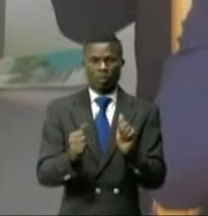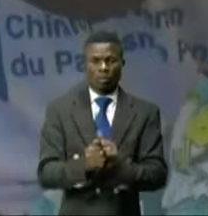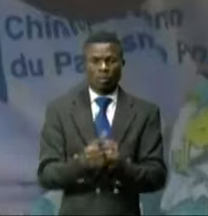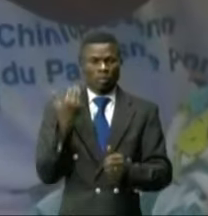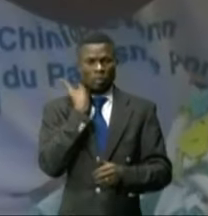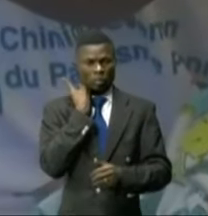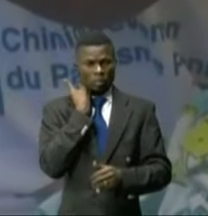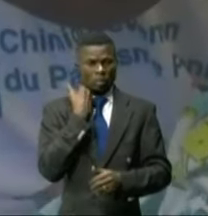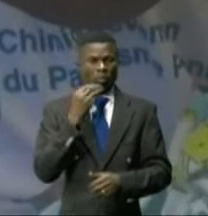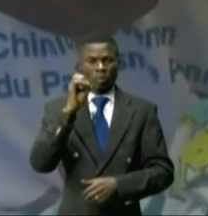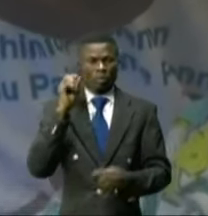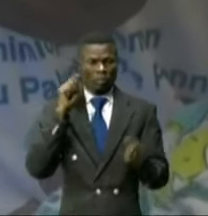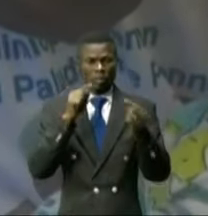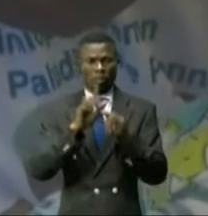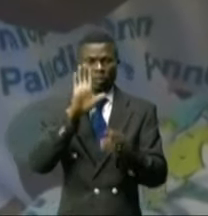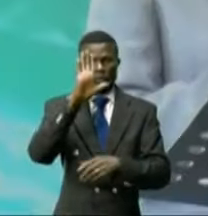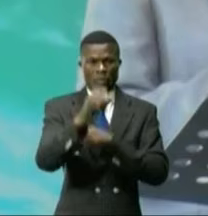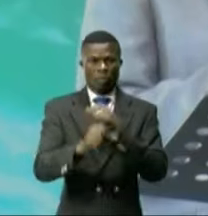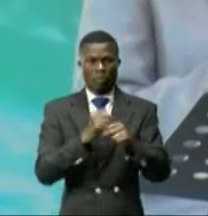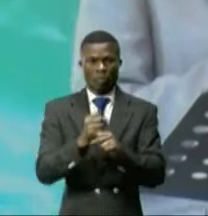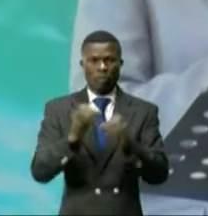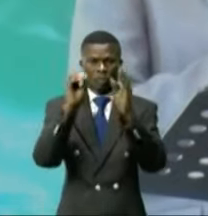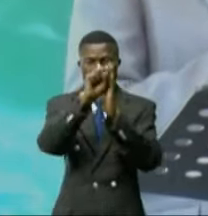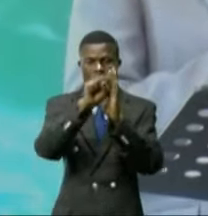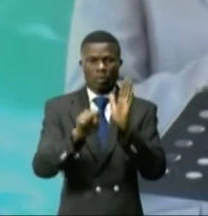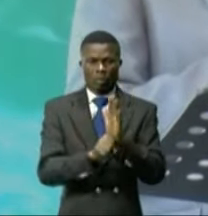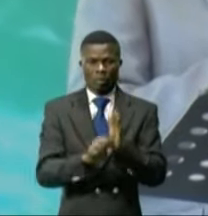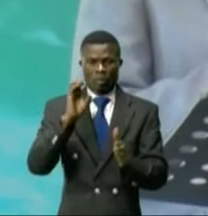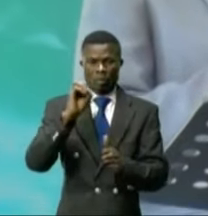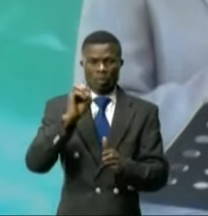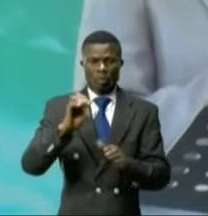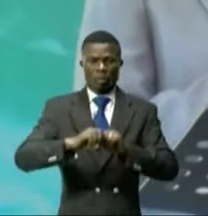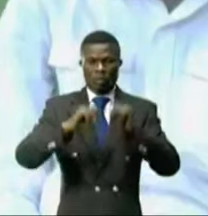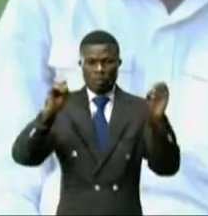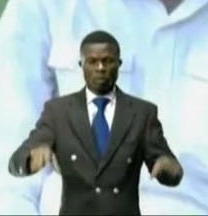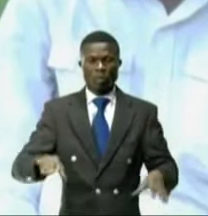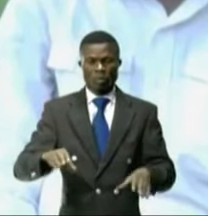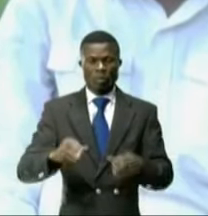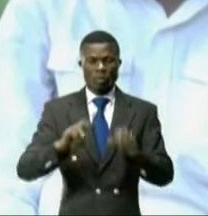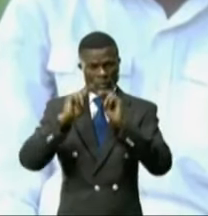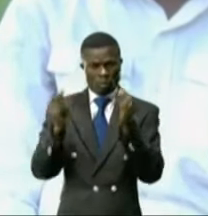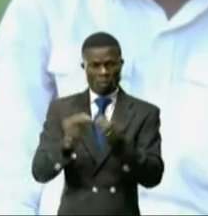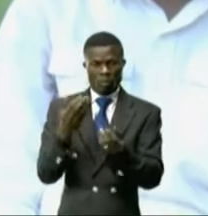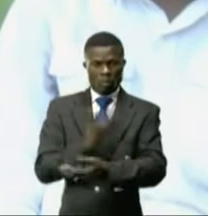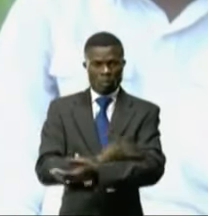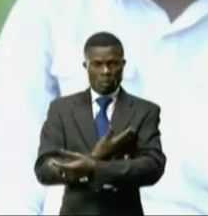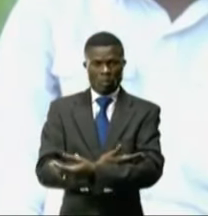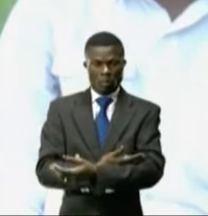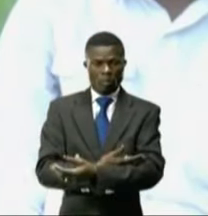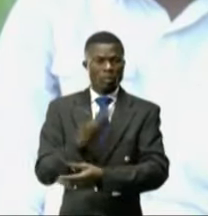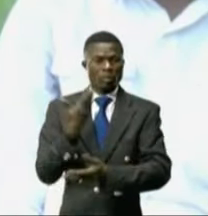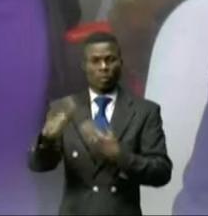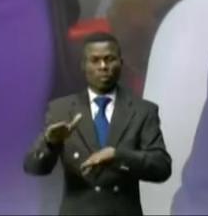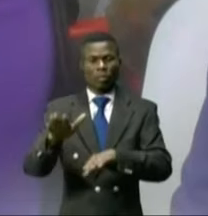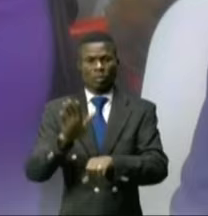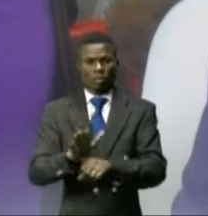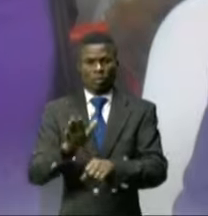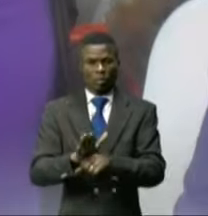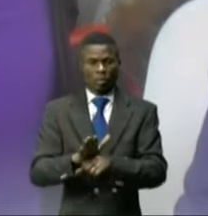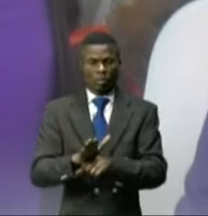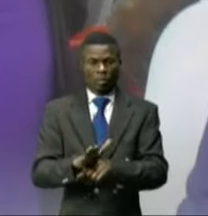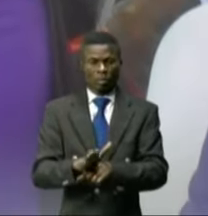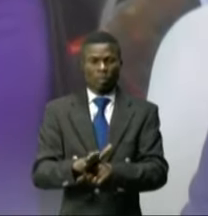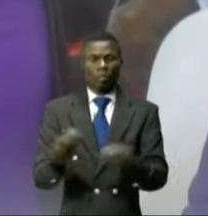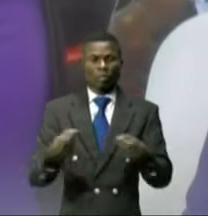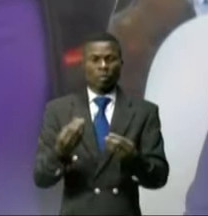de moins de 24 mois. Les statistiques démontrent que 50% de cette catégorie de personnes a un taux élevé de morbidité et de mortalité